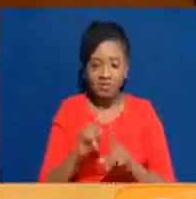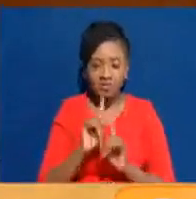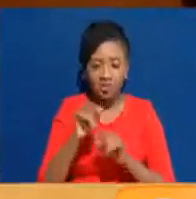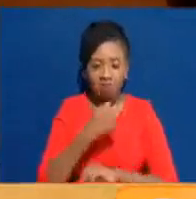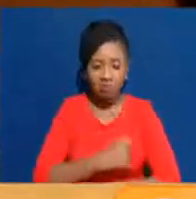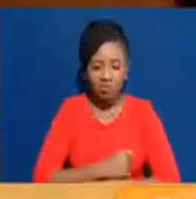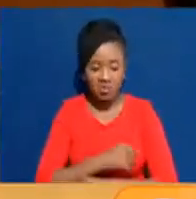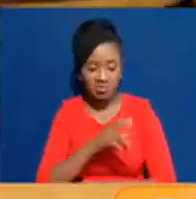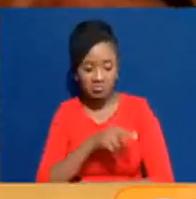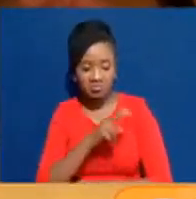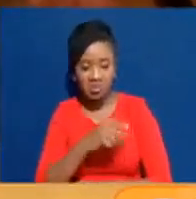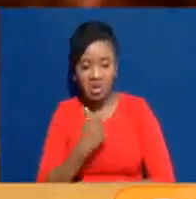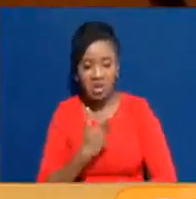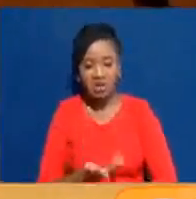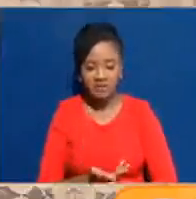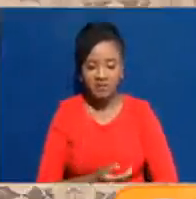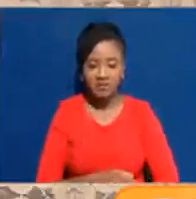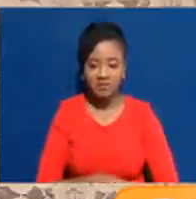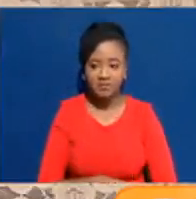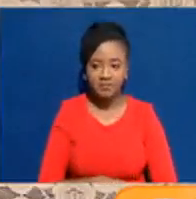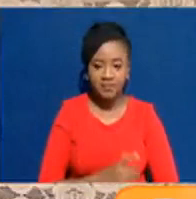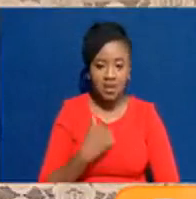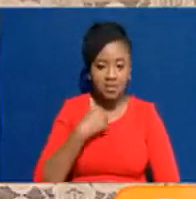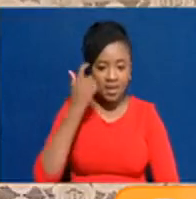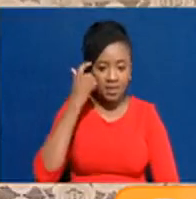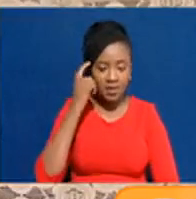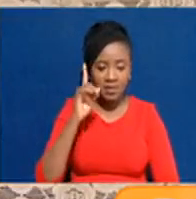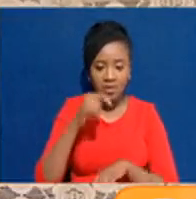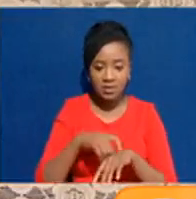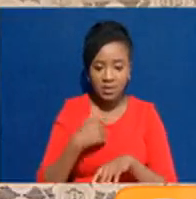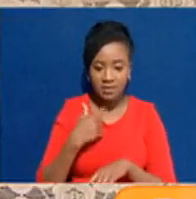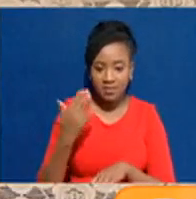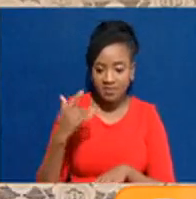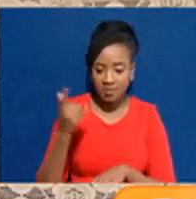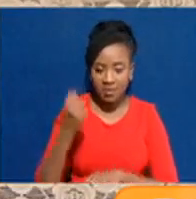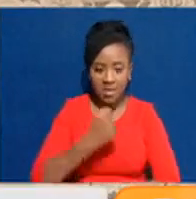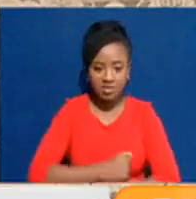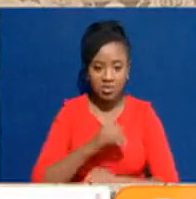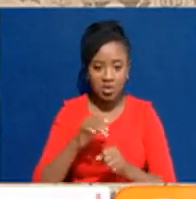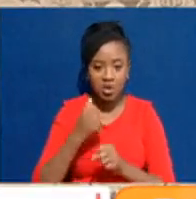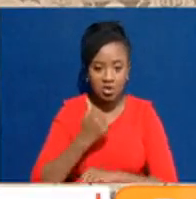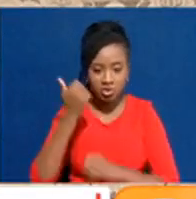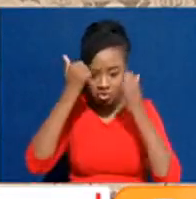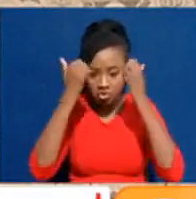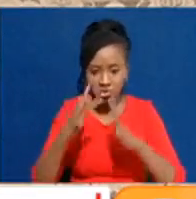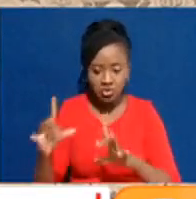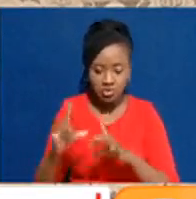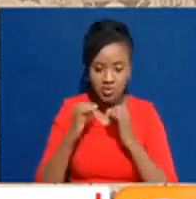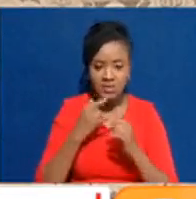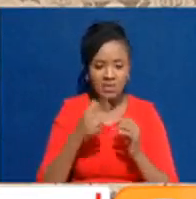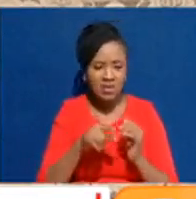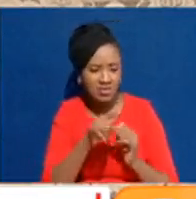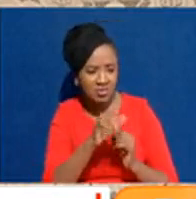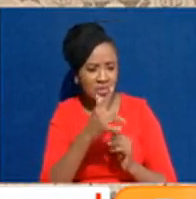na kubaguliwa na wanafunzi wenzake. I remember nikiwa shule, most of the times watu walikuwa wananiambia vile macho yangu sijui